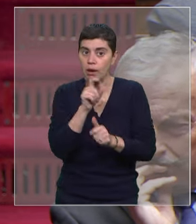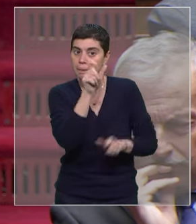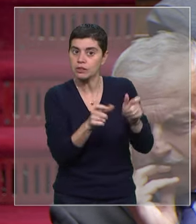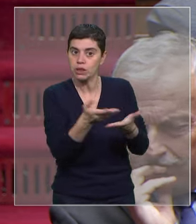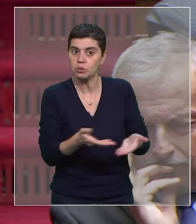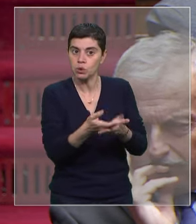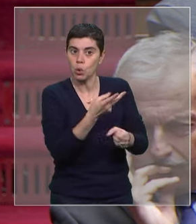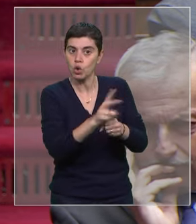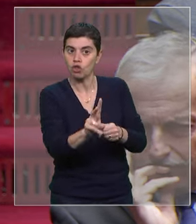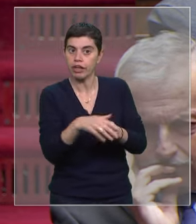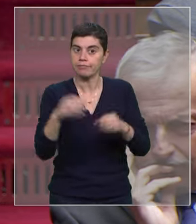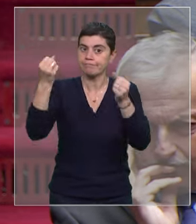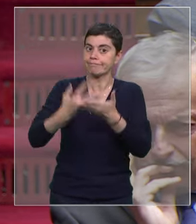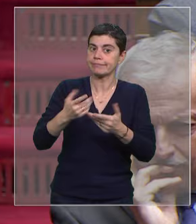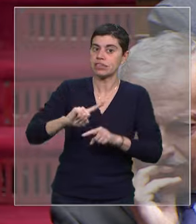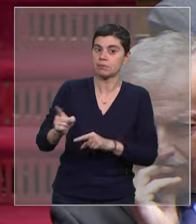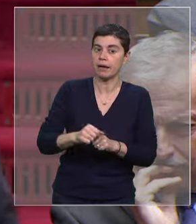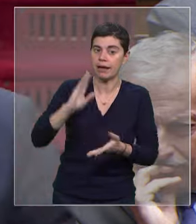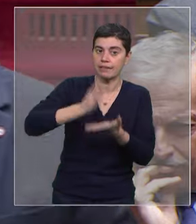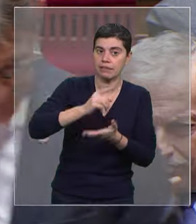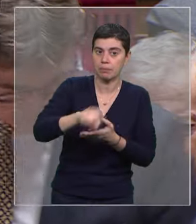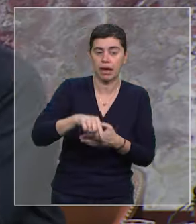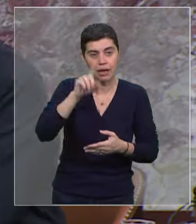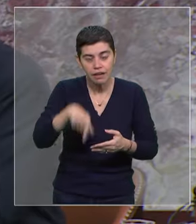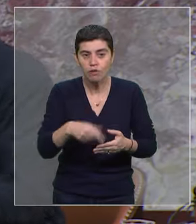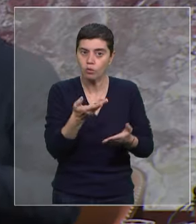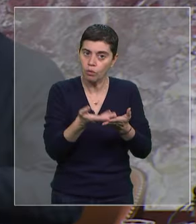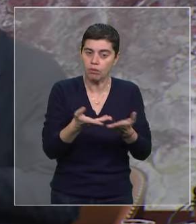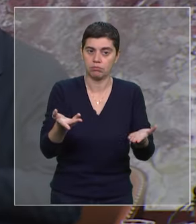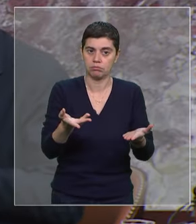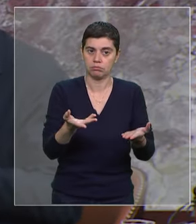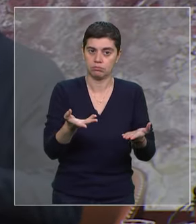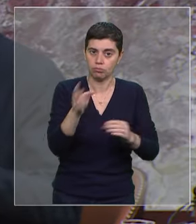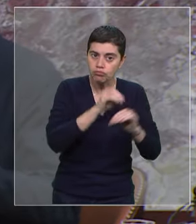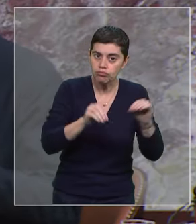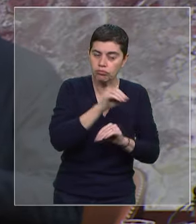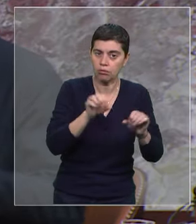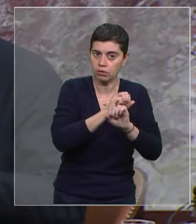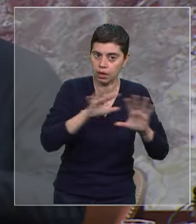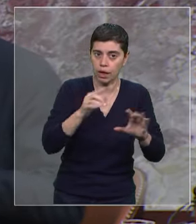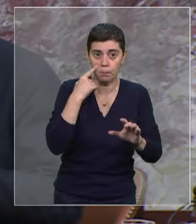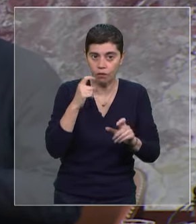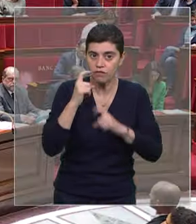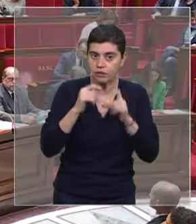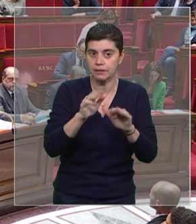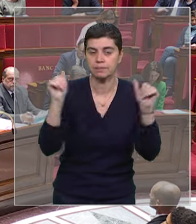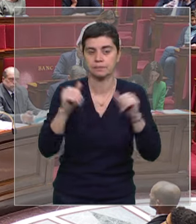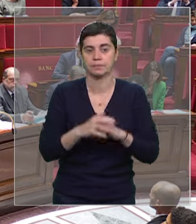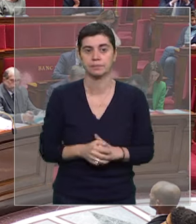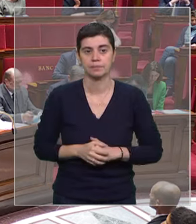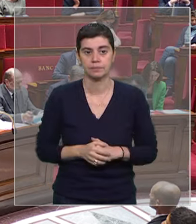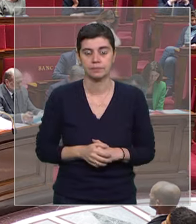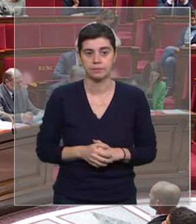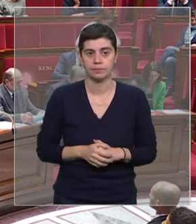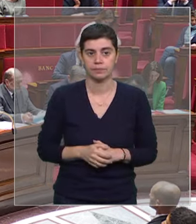enfin remettre du soin à la place de la violence ? Merci beaucoup, mon cher collègue. La parole est à monsieur Aurélien Rousseau,